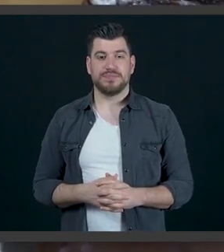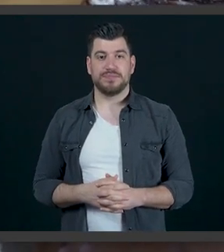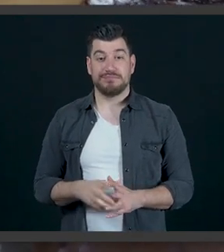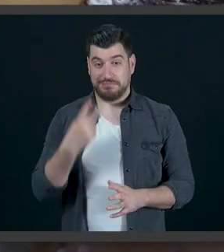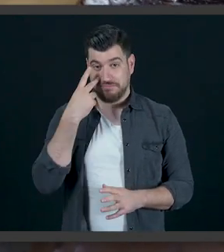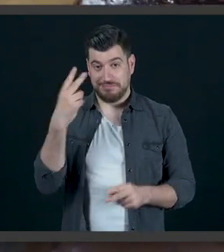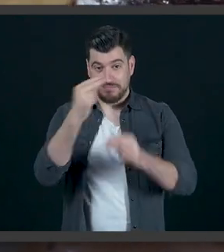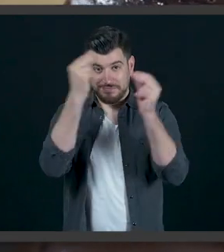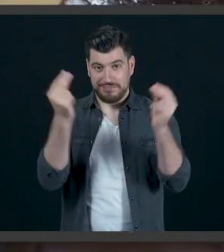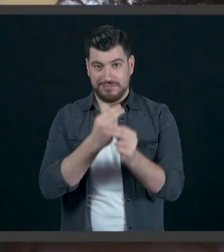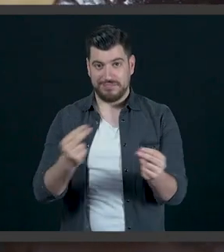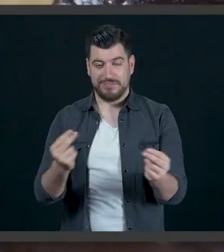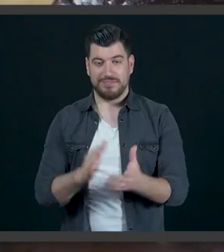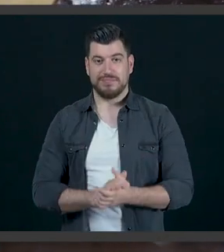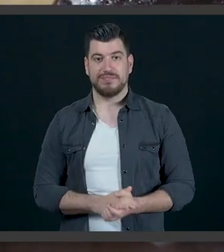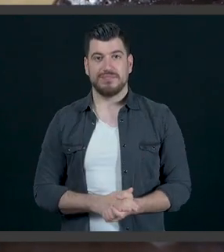Το βλέπετε, έτσι.